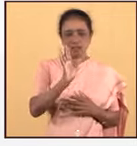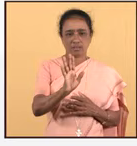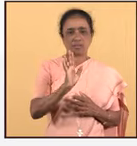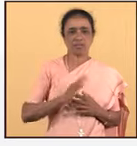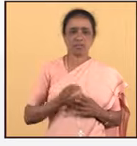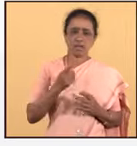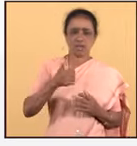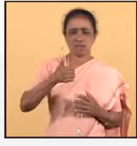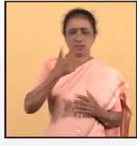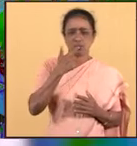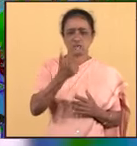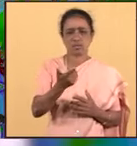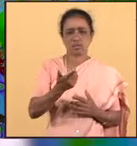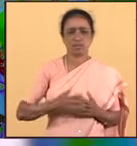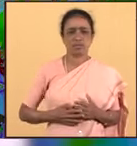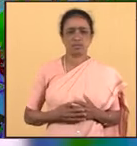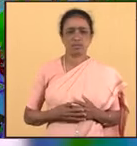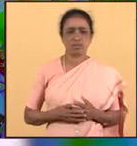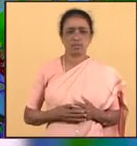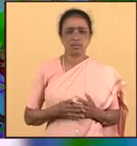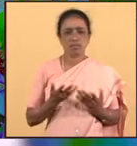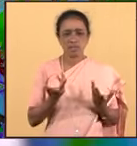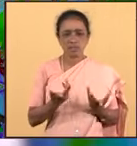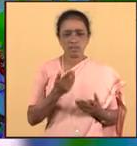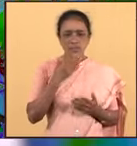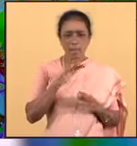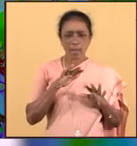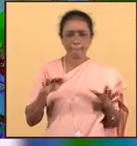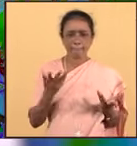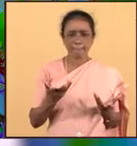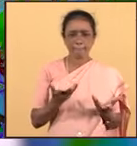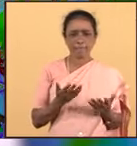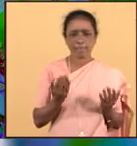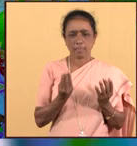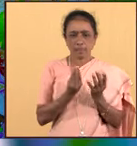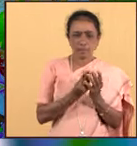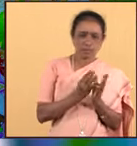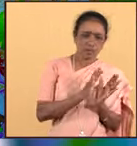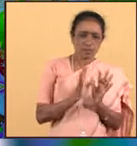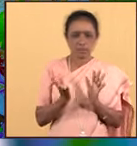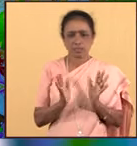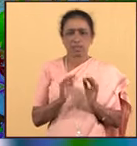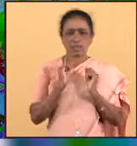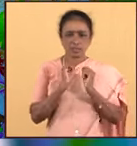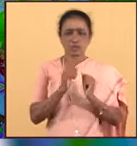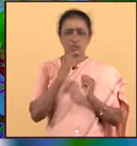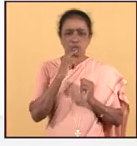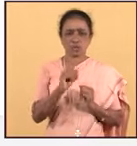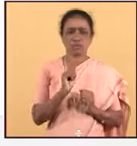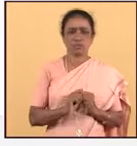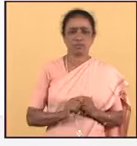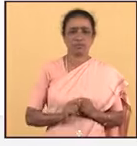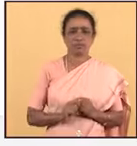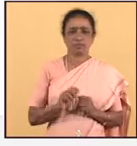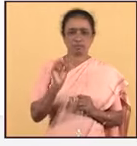பற்றி கூறியுள்ளார்கள். அப்போ சமய சார்பின்மை எதனை குறிக்கிறது? நீங்கள் கேள்விப்பட்டிருக்கீங்களா? சமய